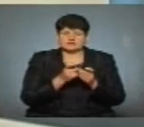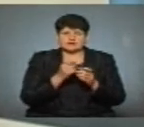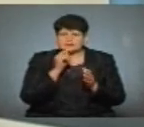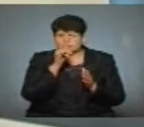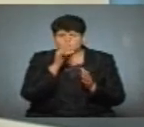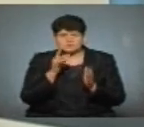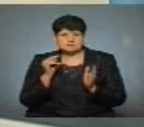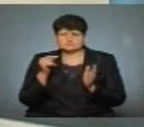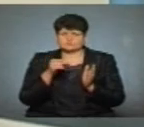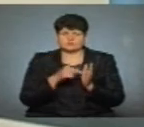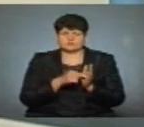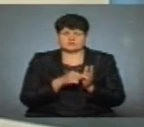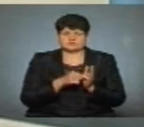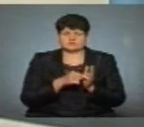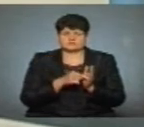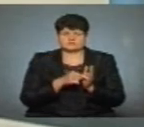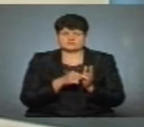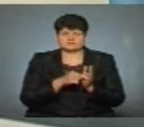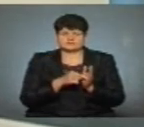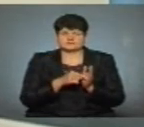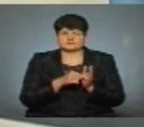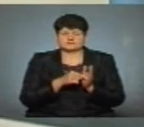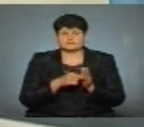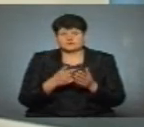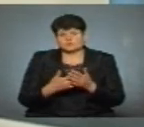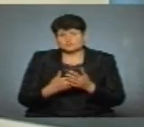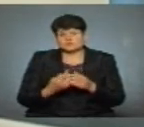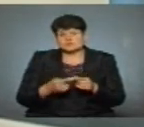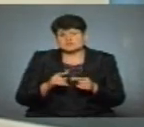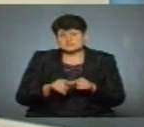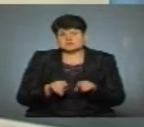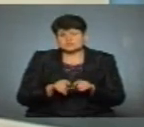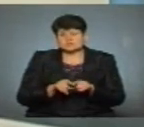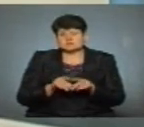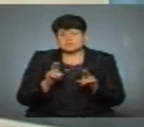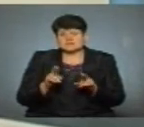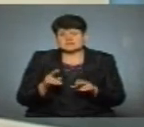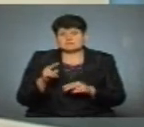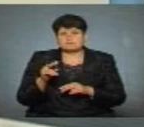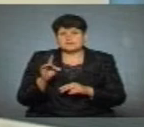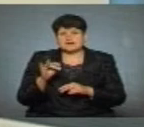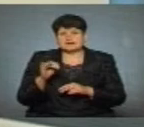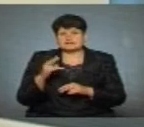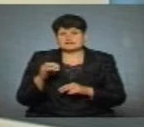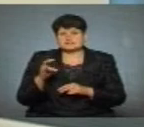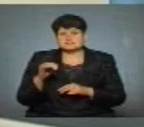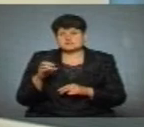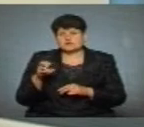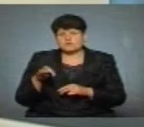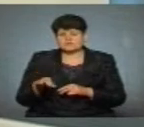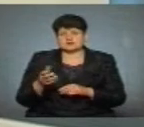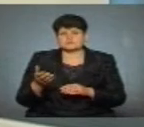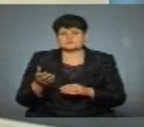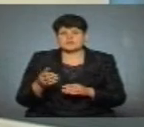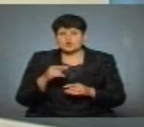не має права вступити в ці структури. Тобто це той самий принцип Придністров'я і Абхазії, і Осетії.